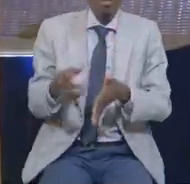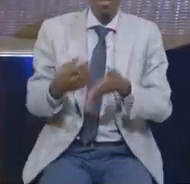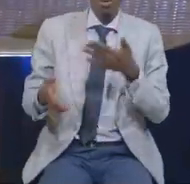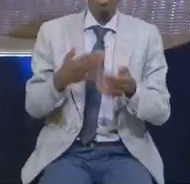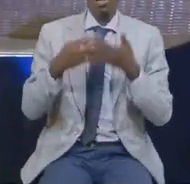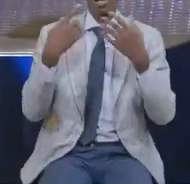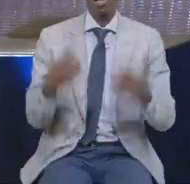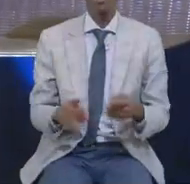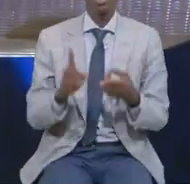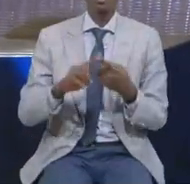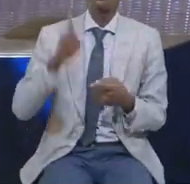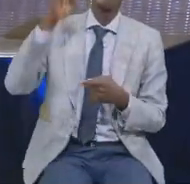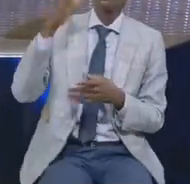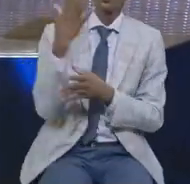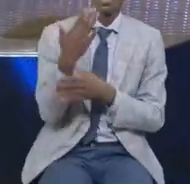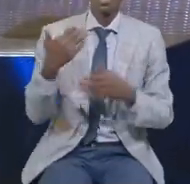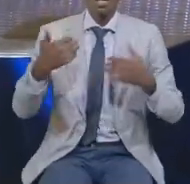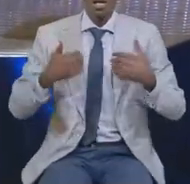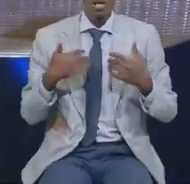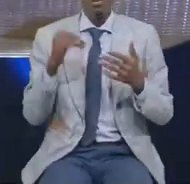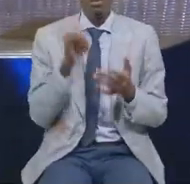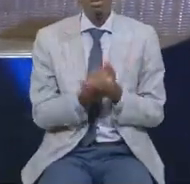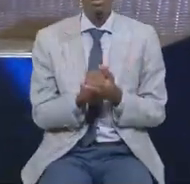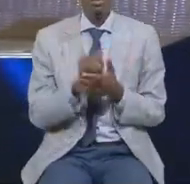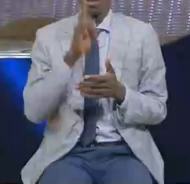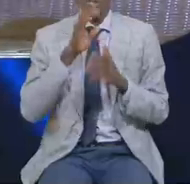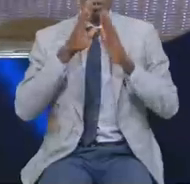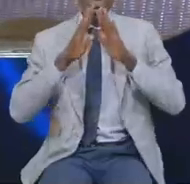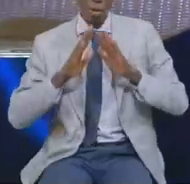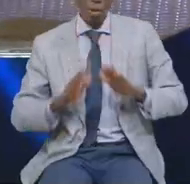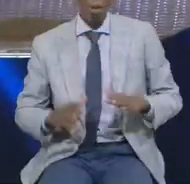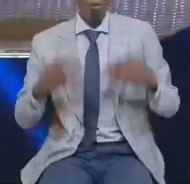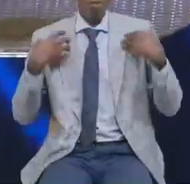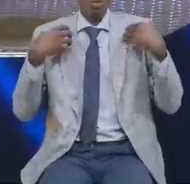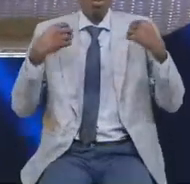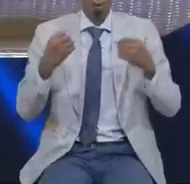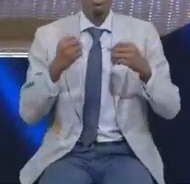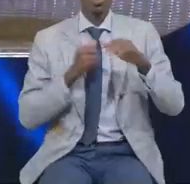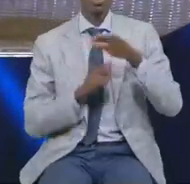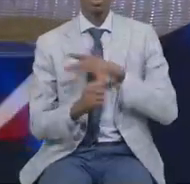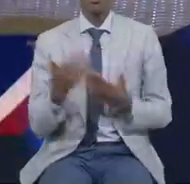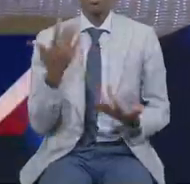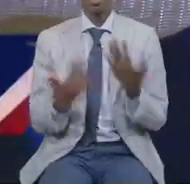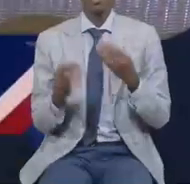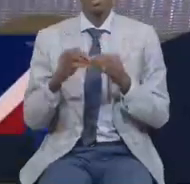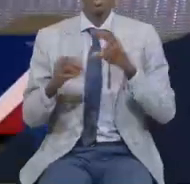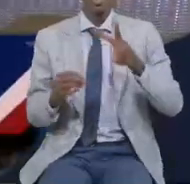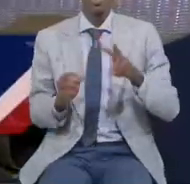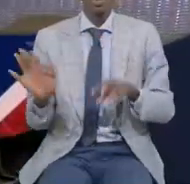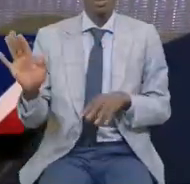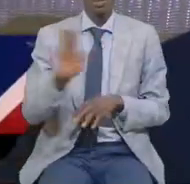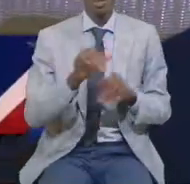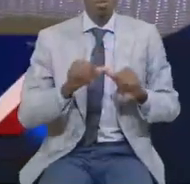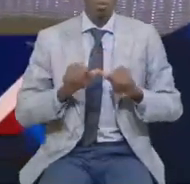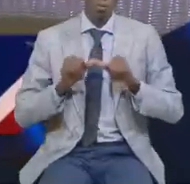as le courage de foi calme sous le feu. Deux, et c'est